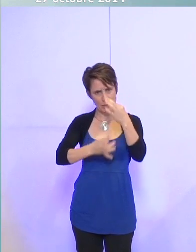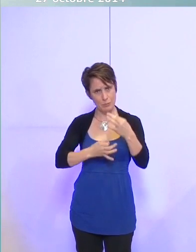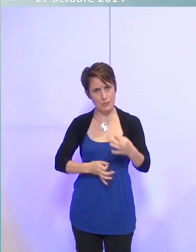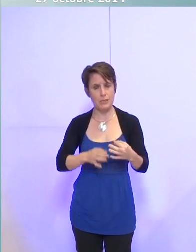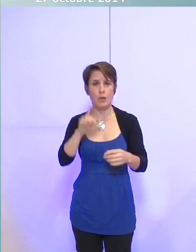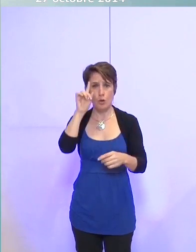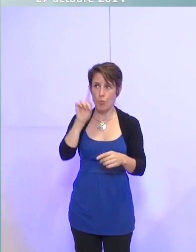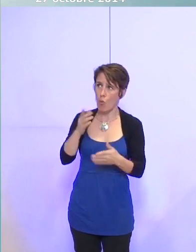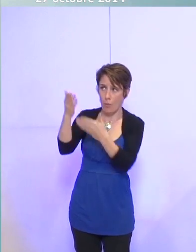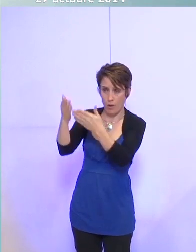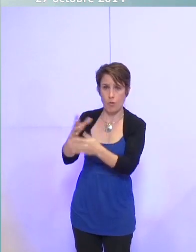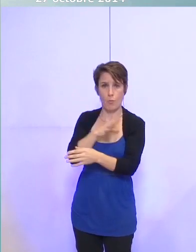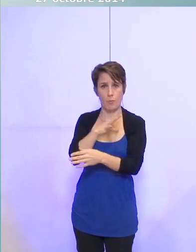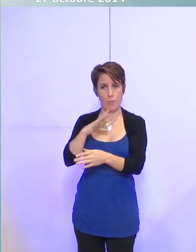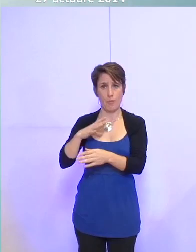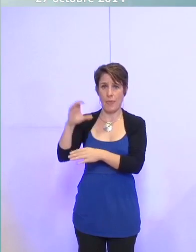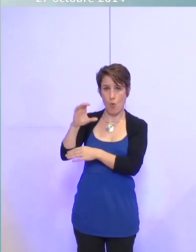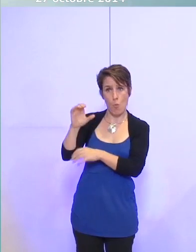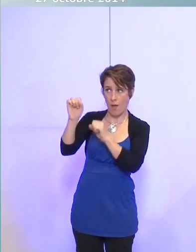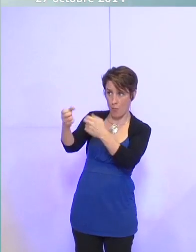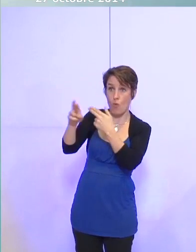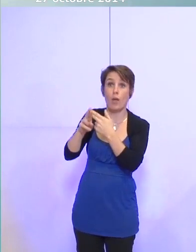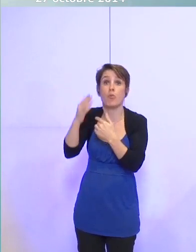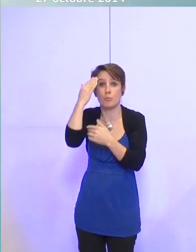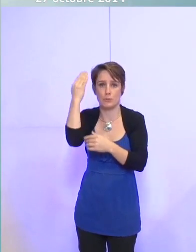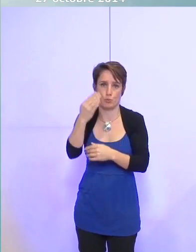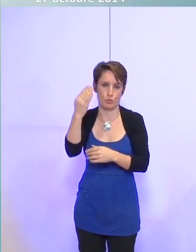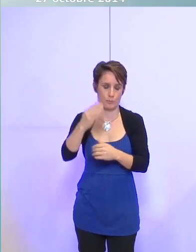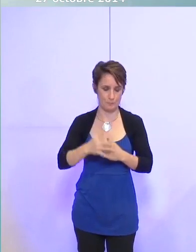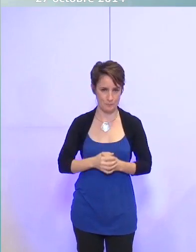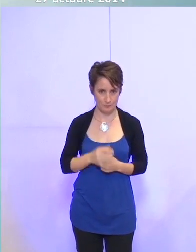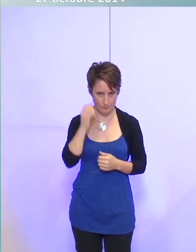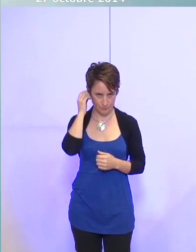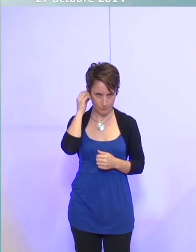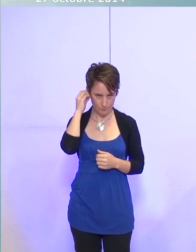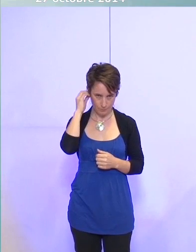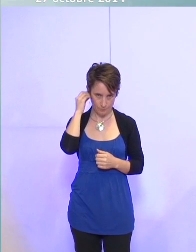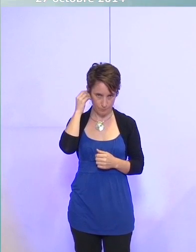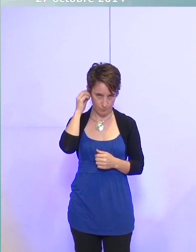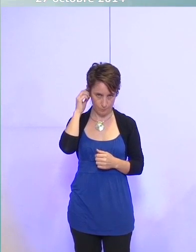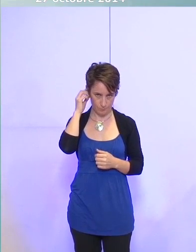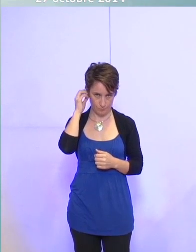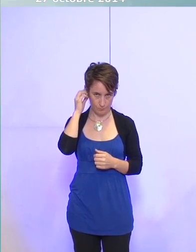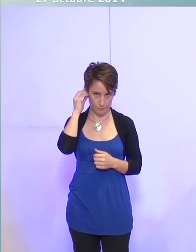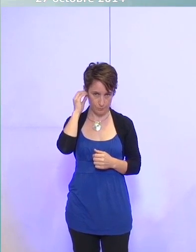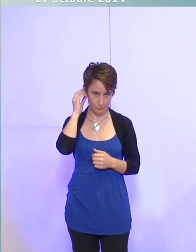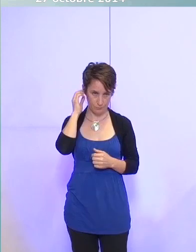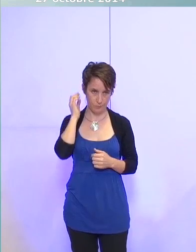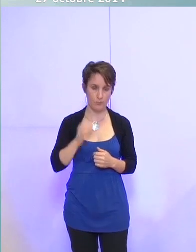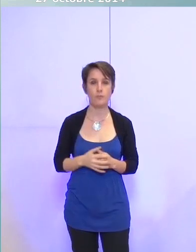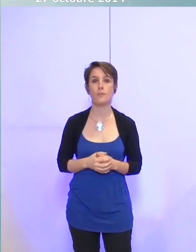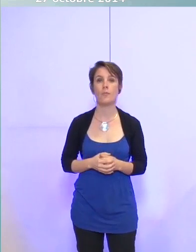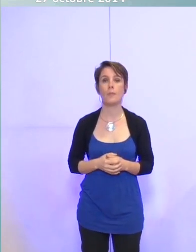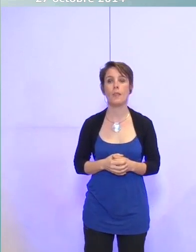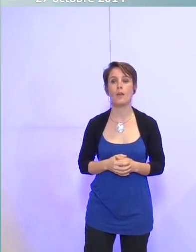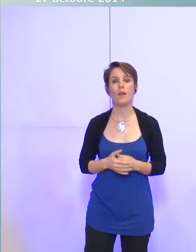la rapporteure, vous puissiez répondre, si vous l'estimez nécessaire, à certaines questions. Les données publiques aujourd'hui, on le sait, ne